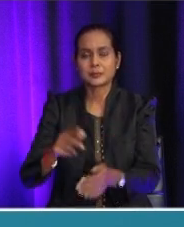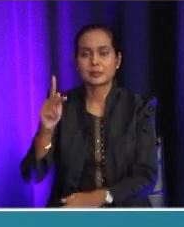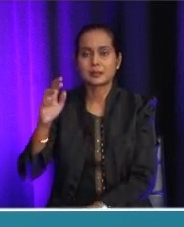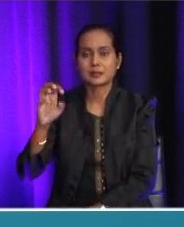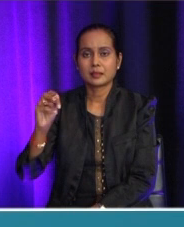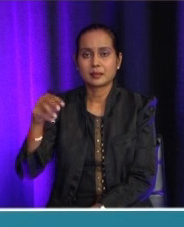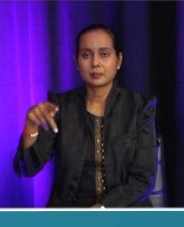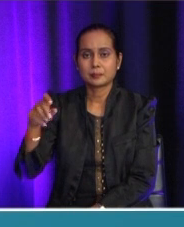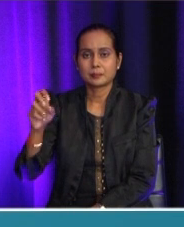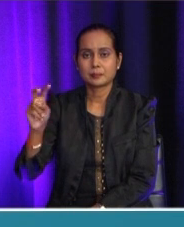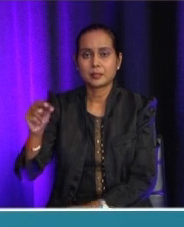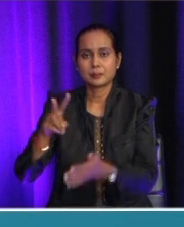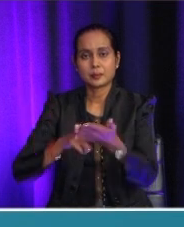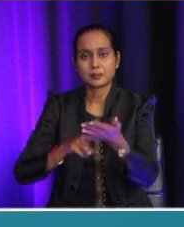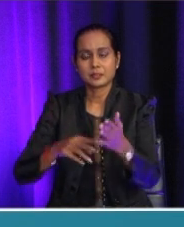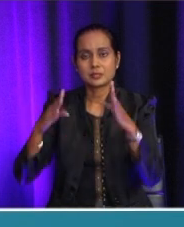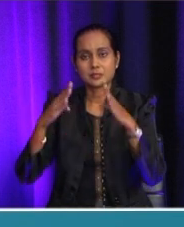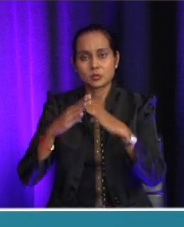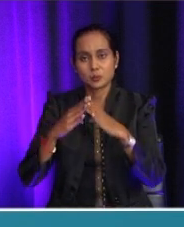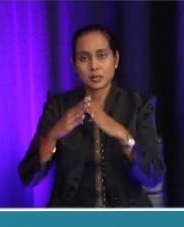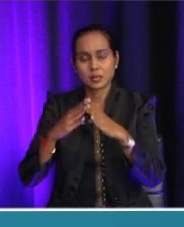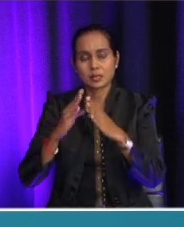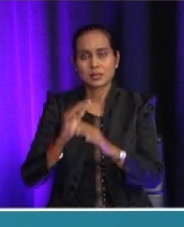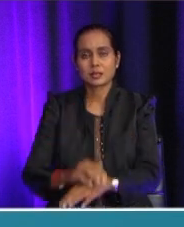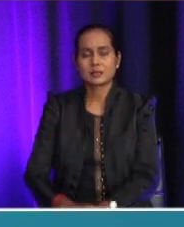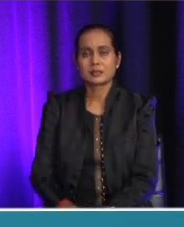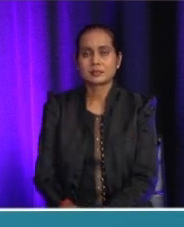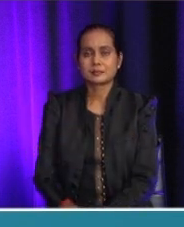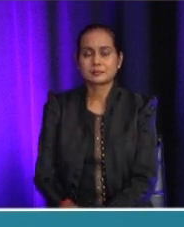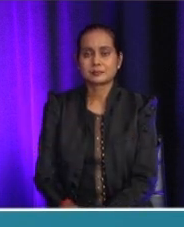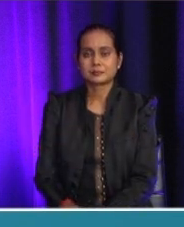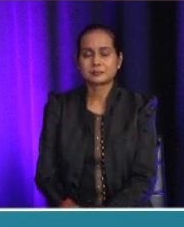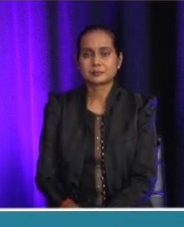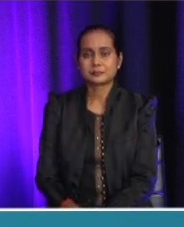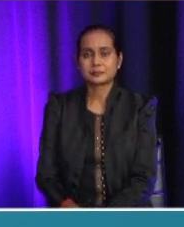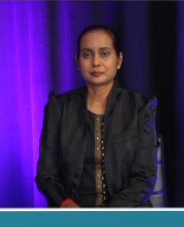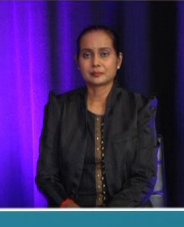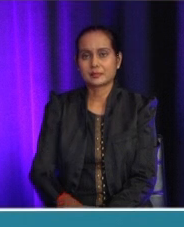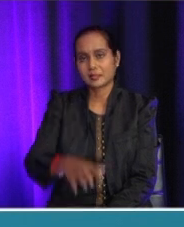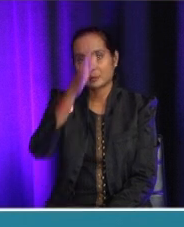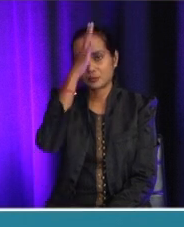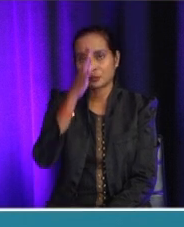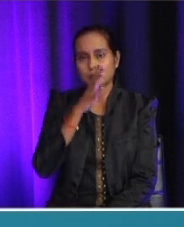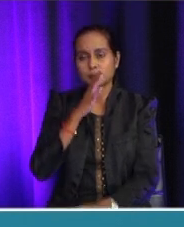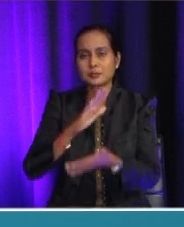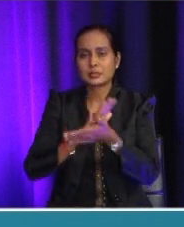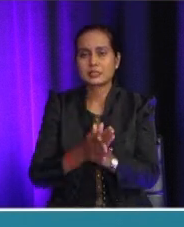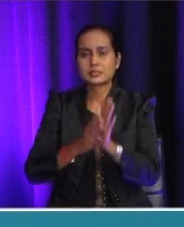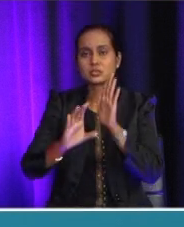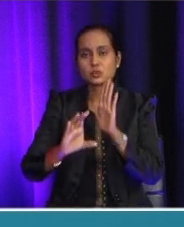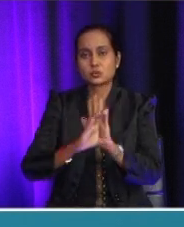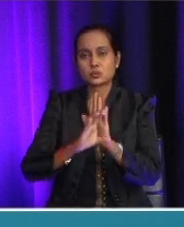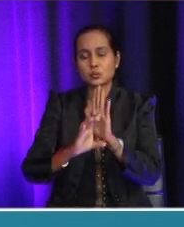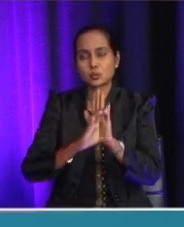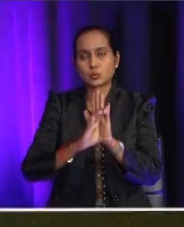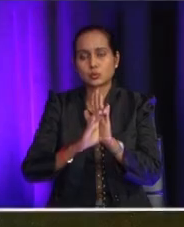ada kawan kita Nadira. Kenapa Nadira tak diberikan bintang ya? Dia bagi tahu tadi ibu bapa sebagai suri teladan. Jadi